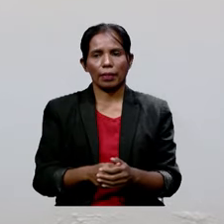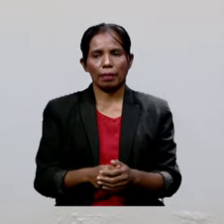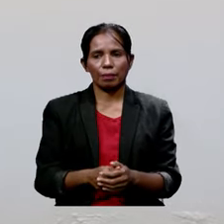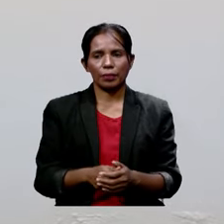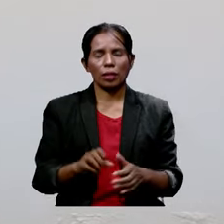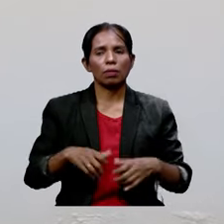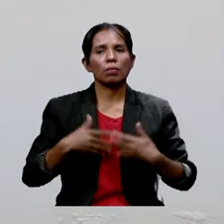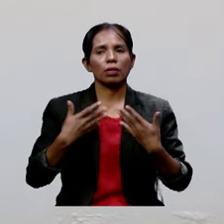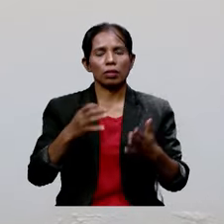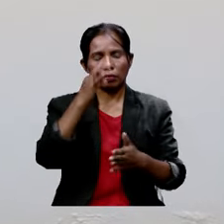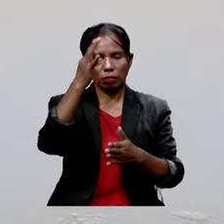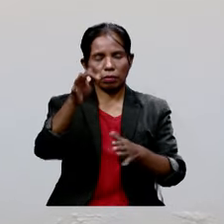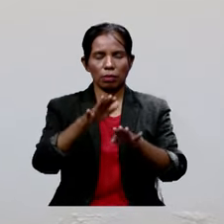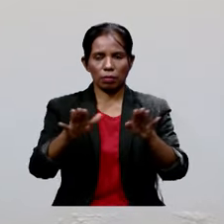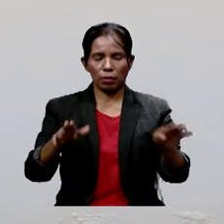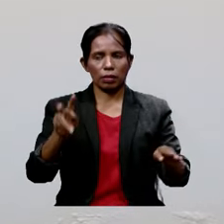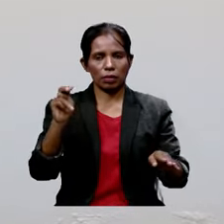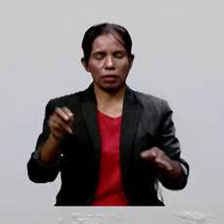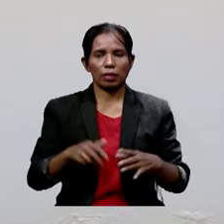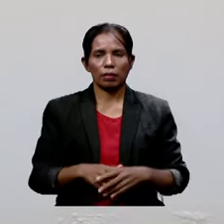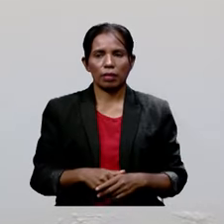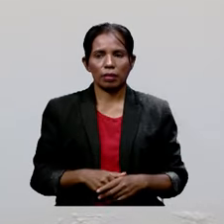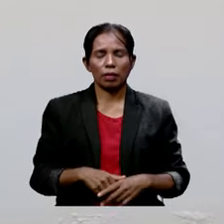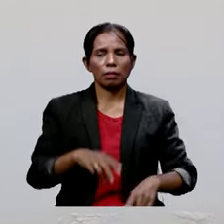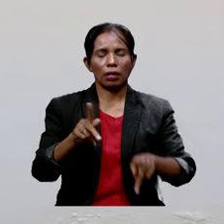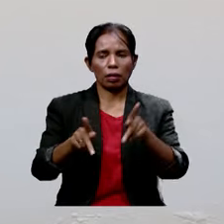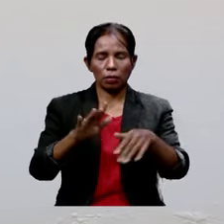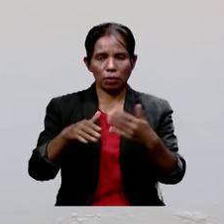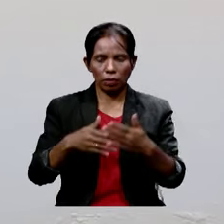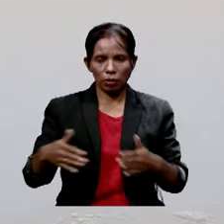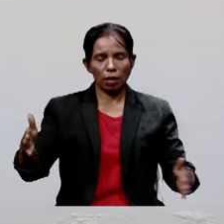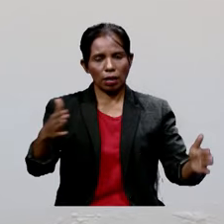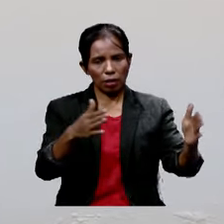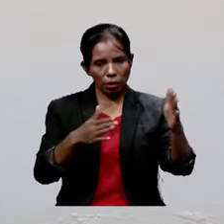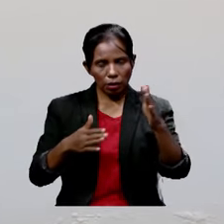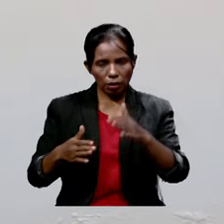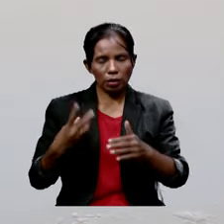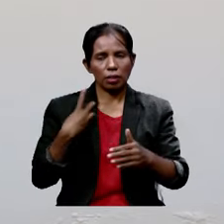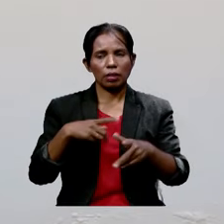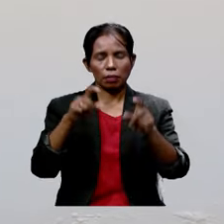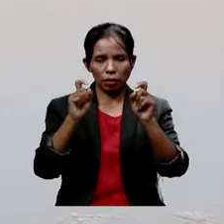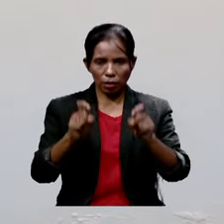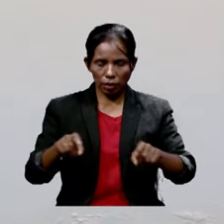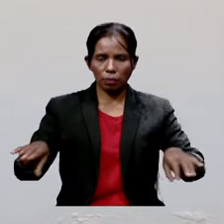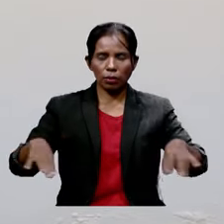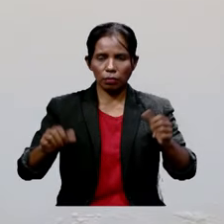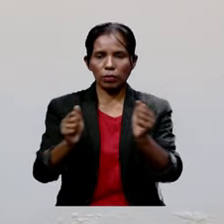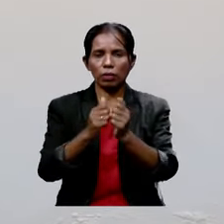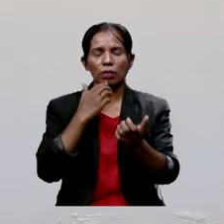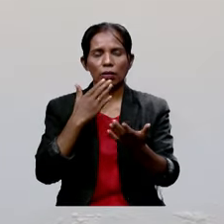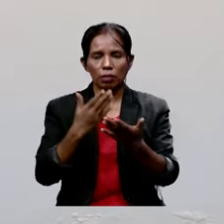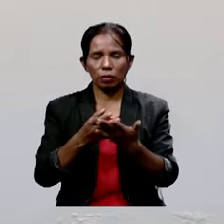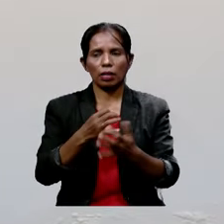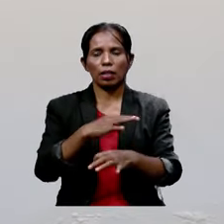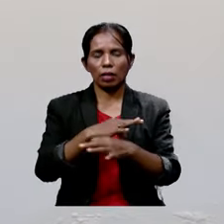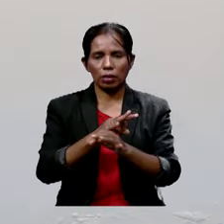kestang uin samak futuru labari kida ne e kestang komunidade ne be haleo ida ne mak ita mak tenke kolabora di dia katu bele rekupera nini